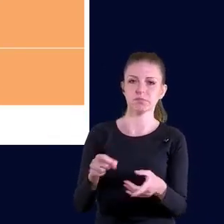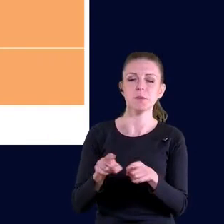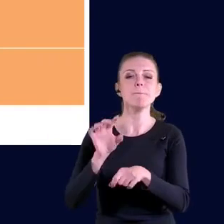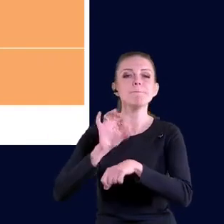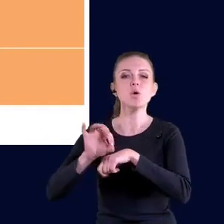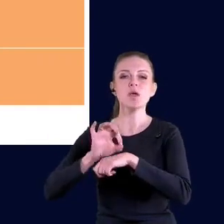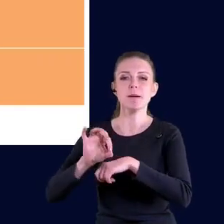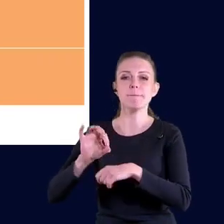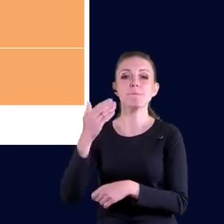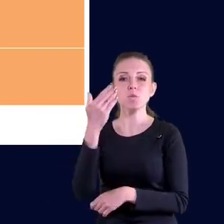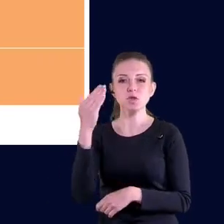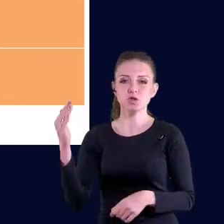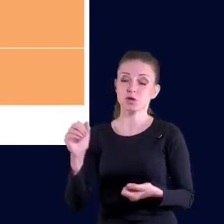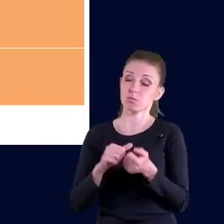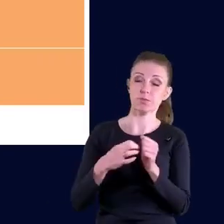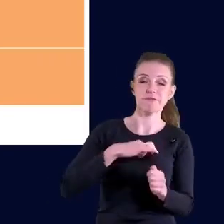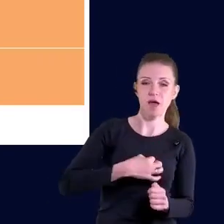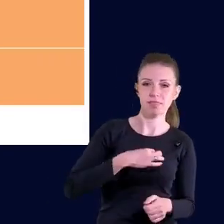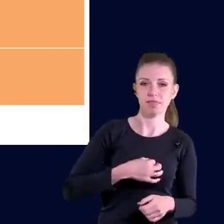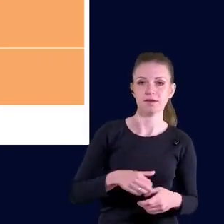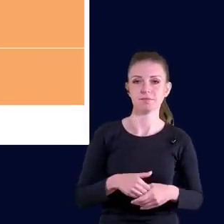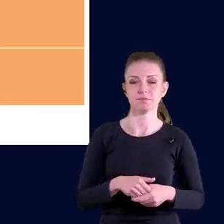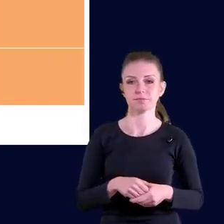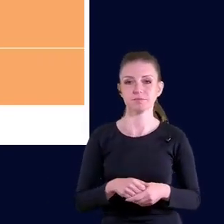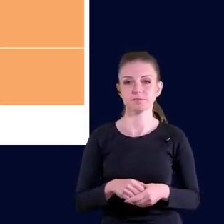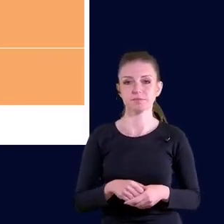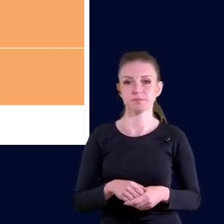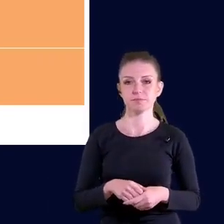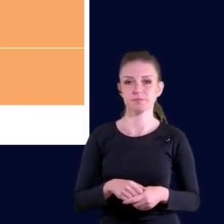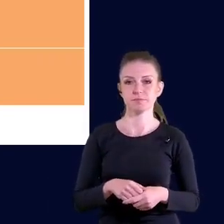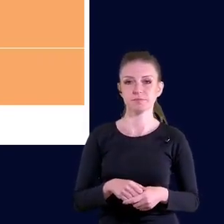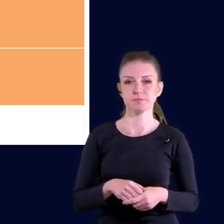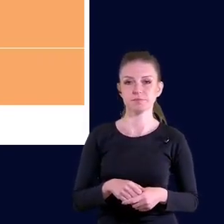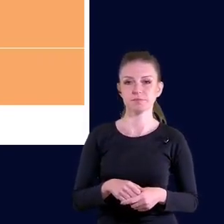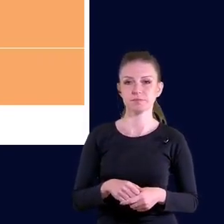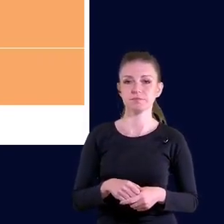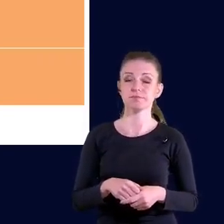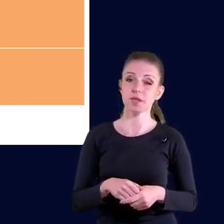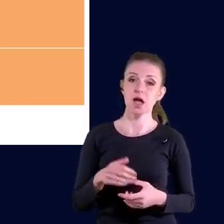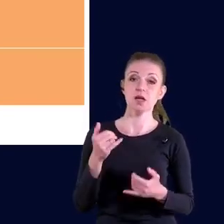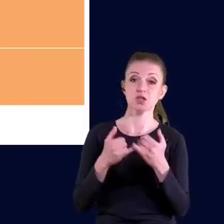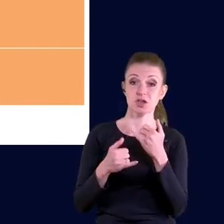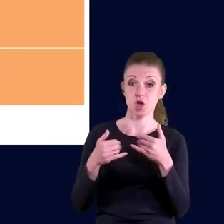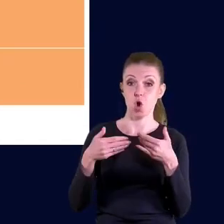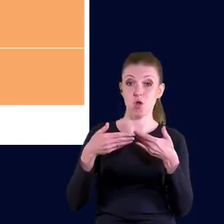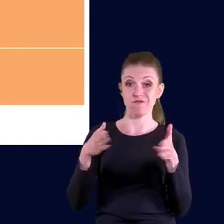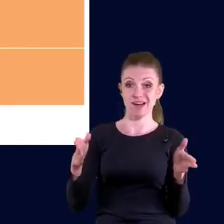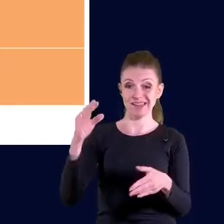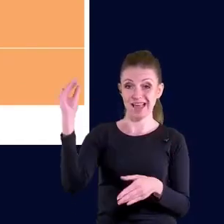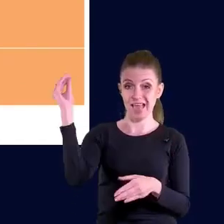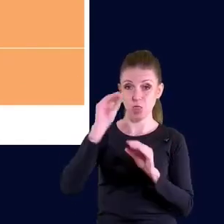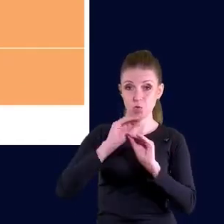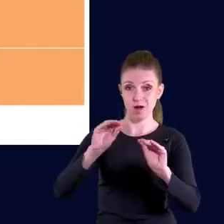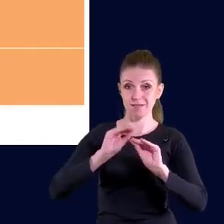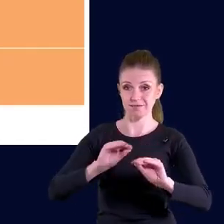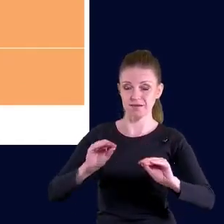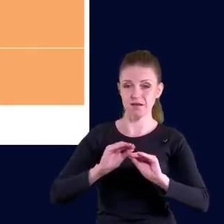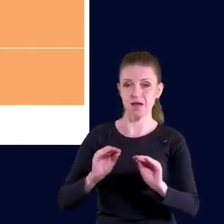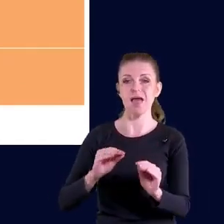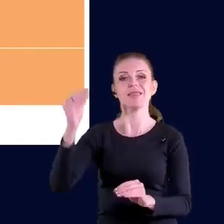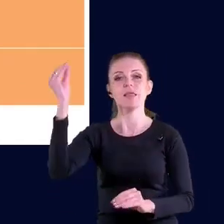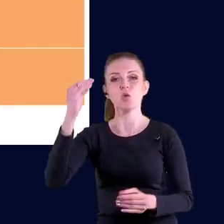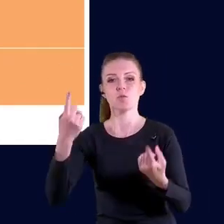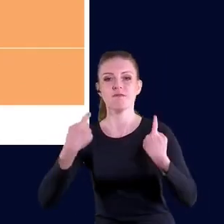Publiczna prywatnych natomiast Gorzej jest z finansowaniem otwartej edukacji otwartej nauki